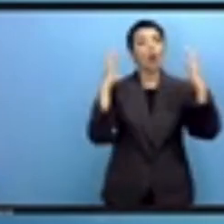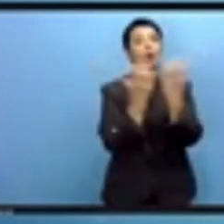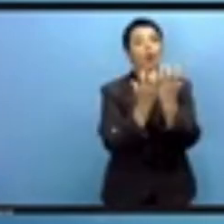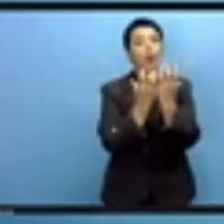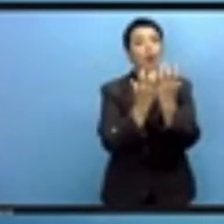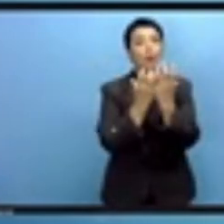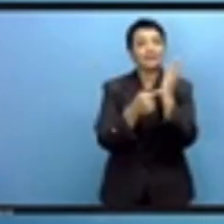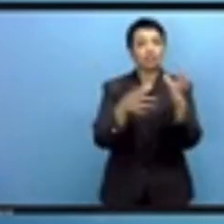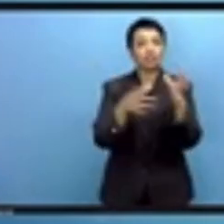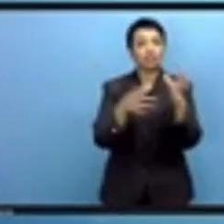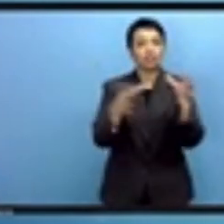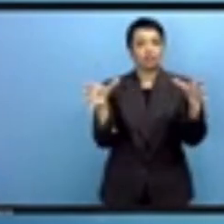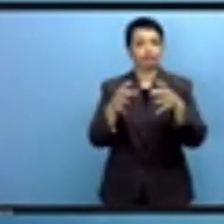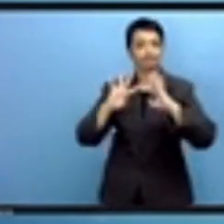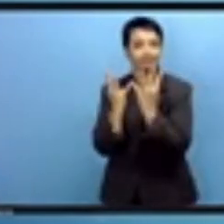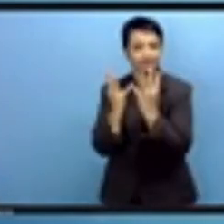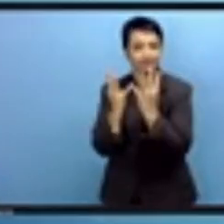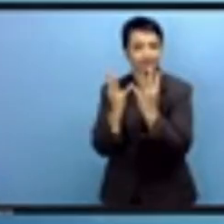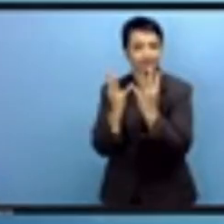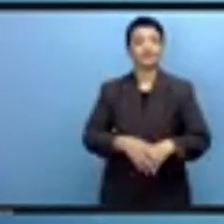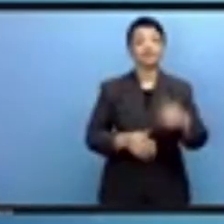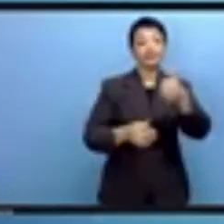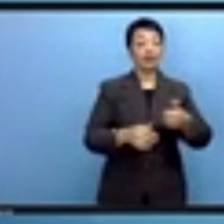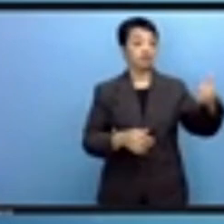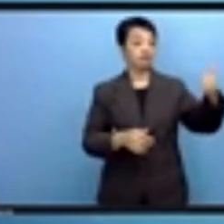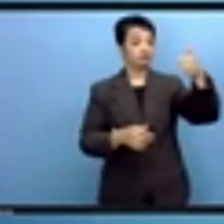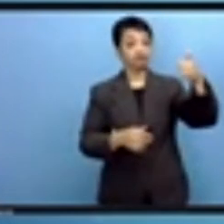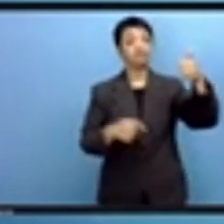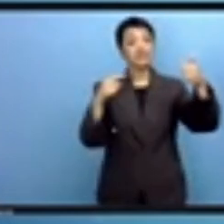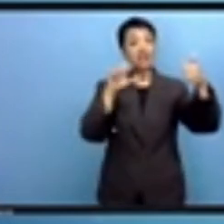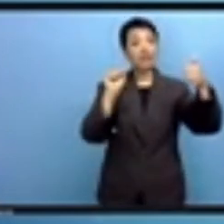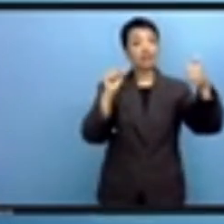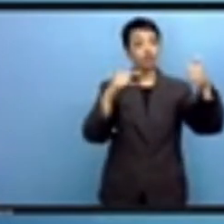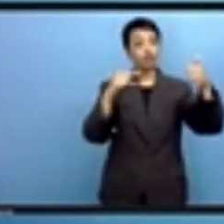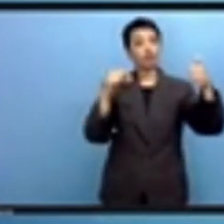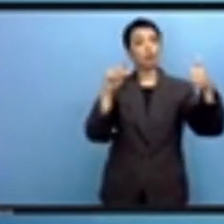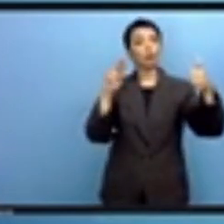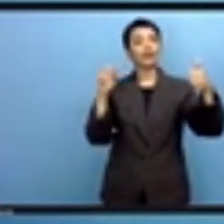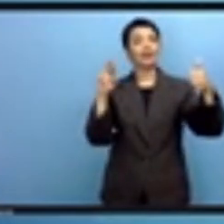说两句有关全球数字契约。